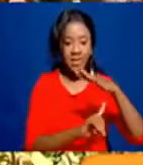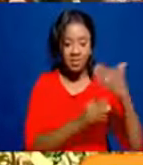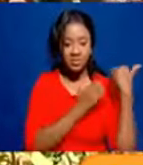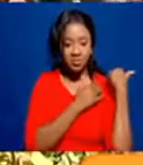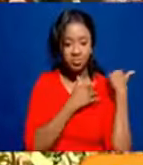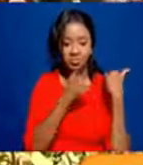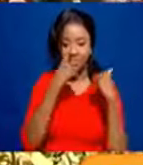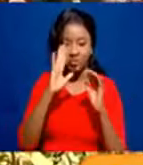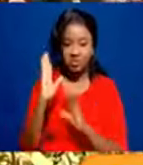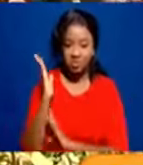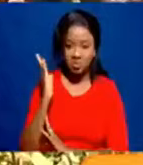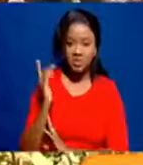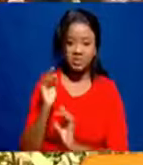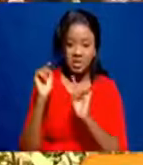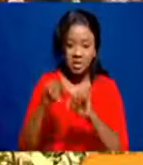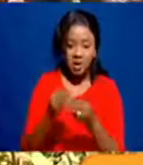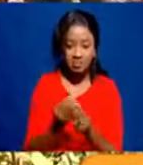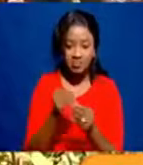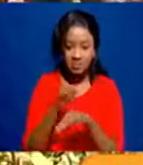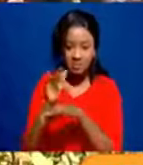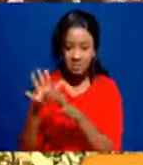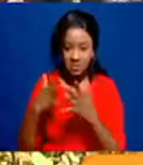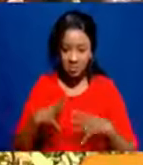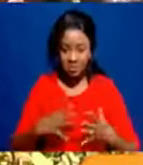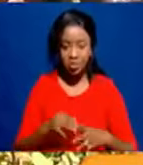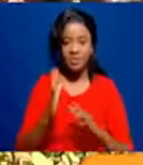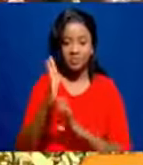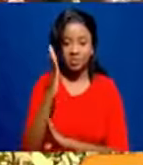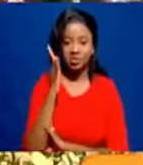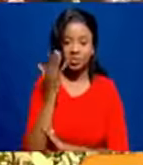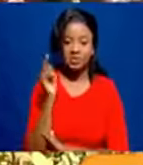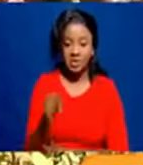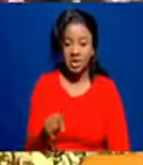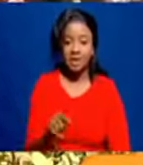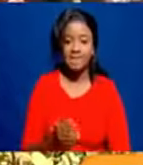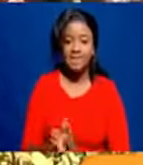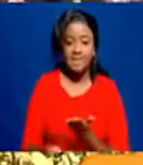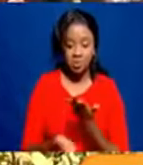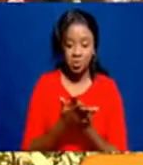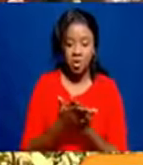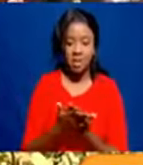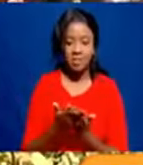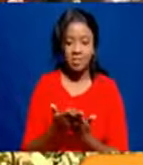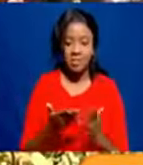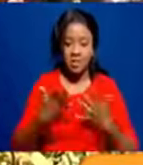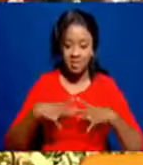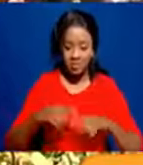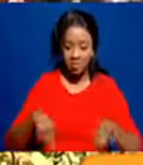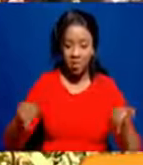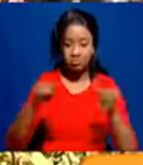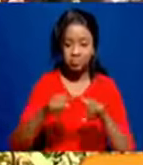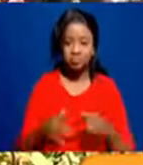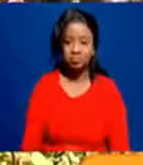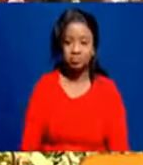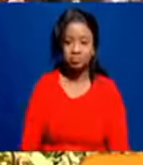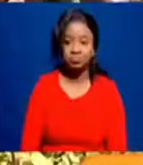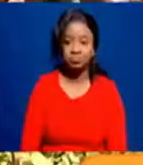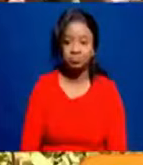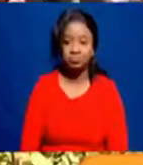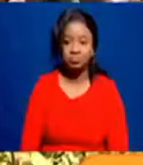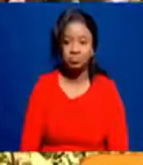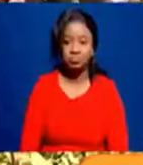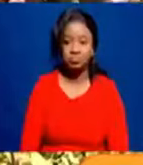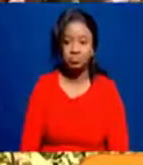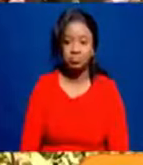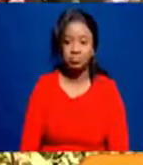inayosimamia masuala ya usalama itakapotuma wale maafisa wa usalama ili kusaidia wenyeji katika kijiji hiki.